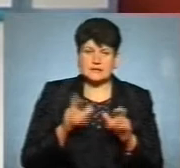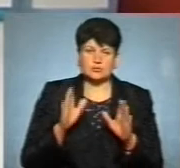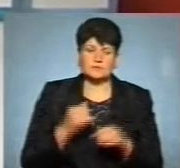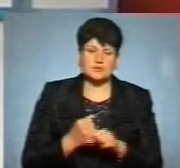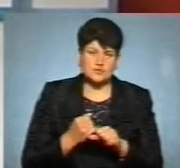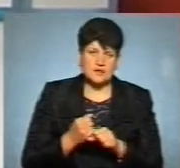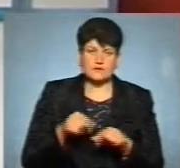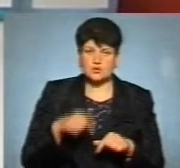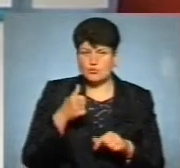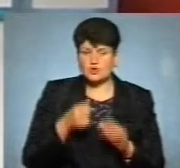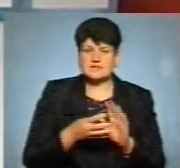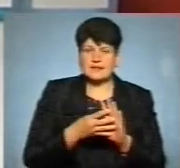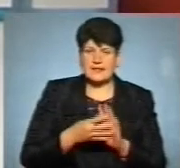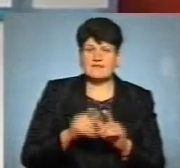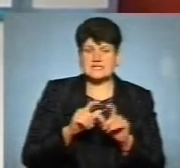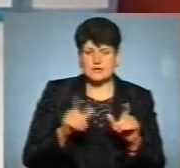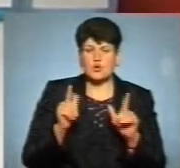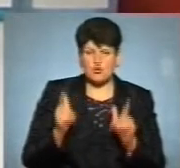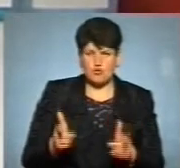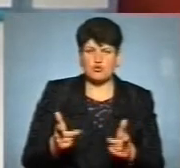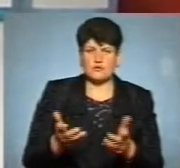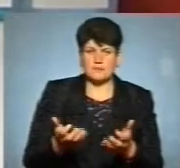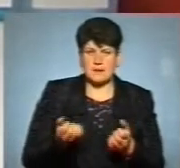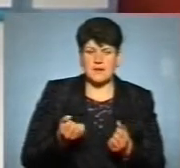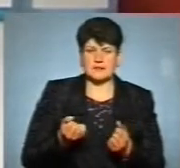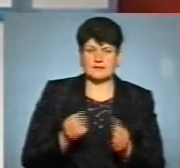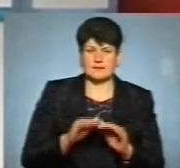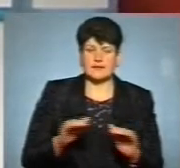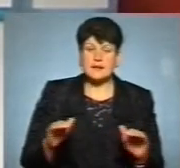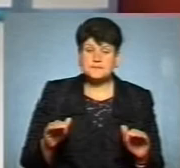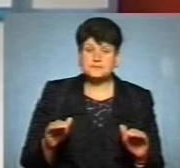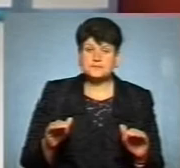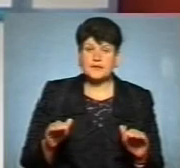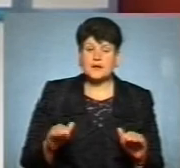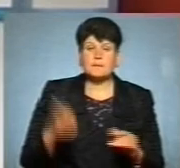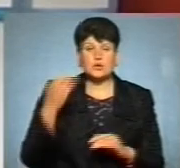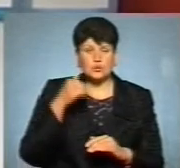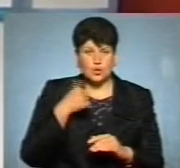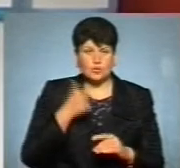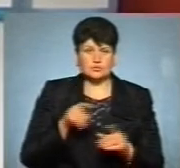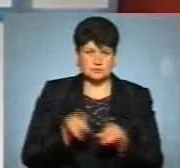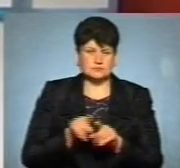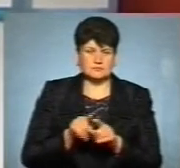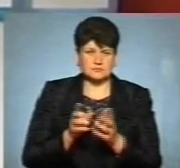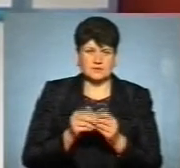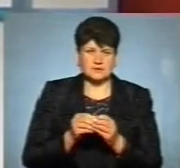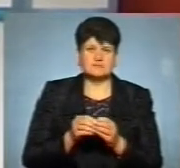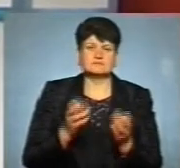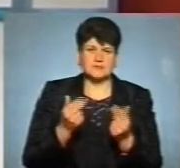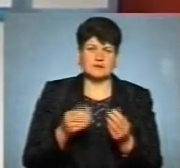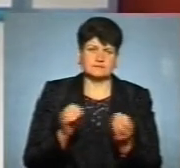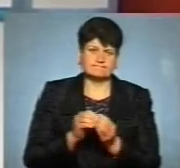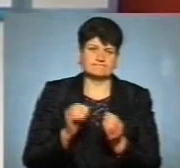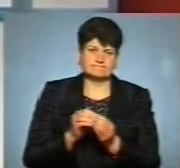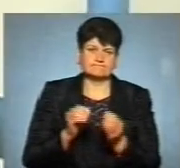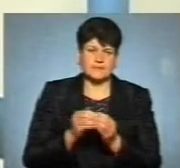року 9 закладів готові приймати дітей. Порівняно з минулим роком, чи збереглася та кількість закладів, які готові працювати? Так, так, та кількість